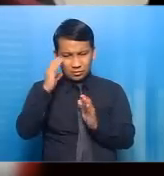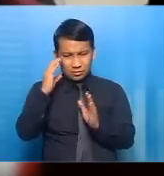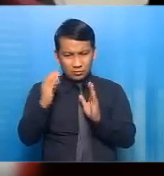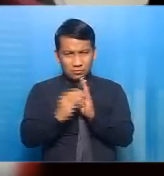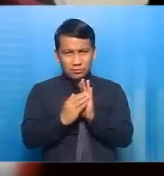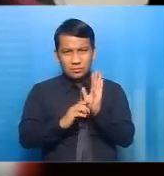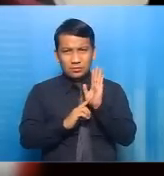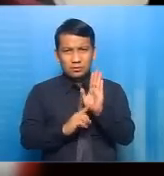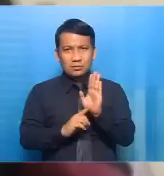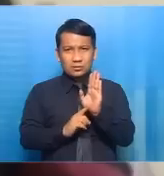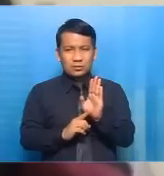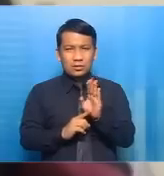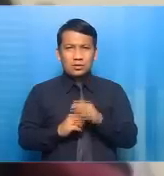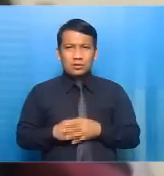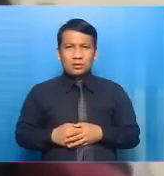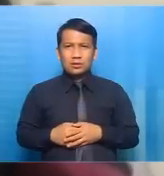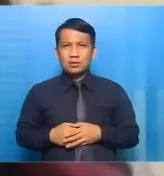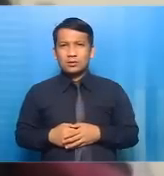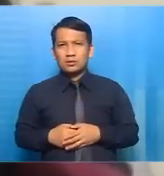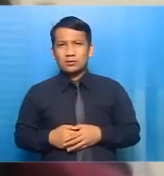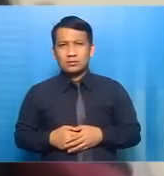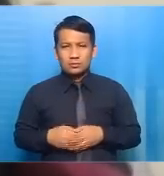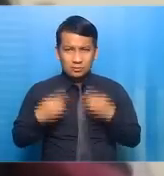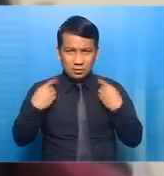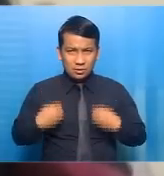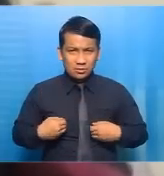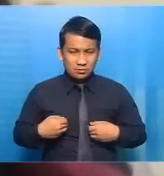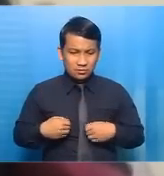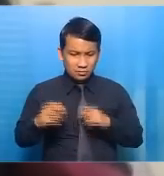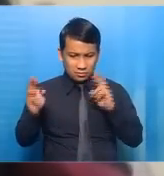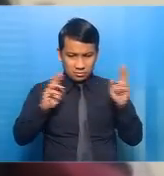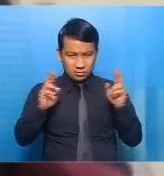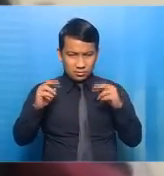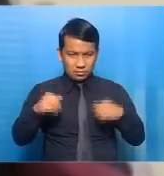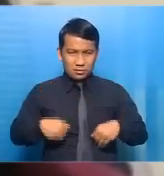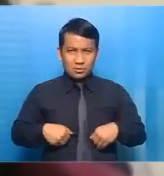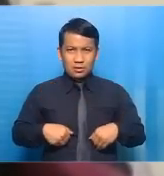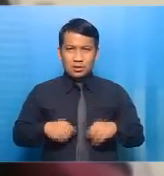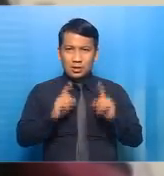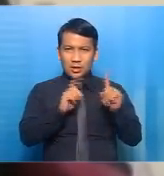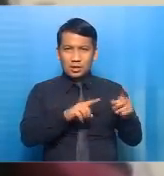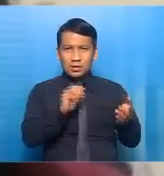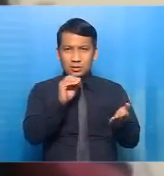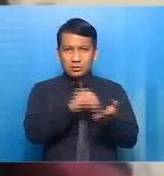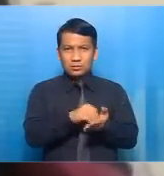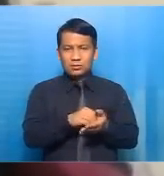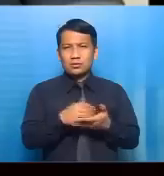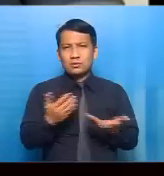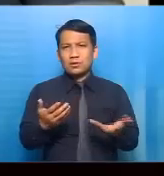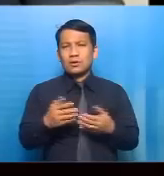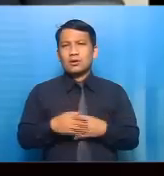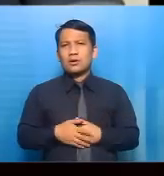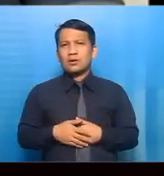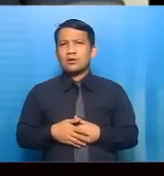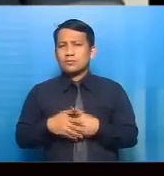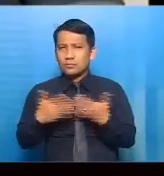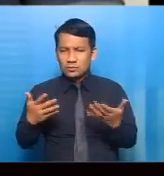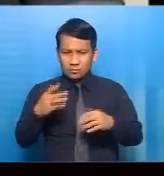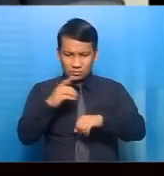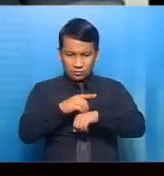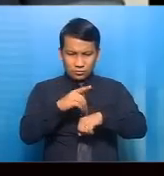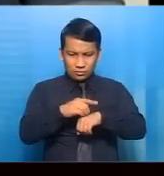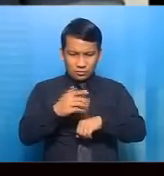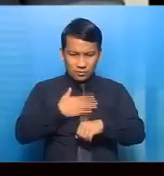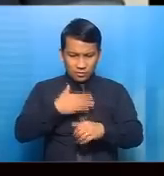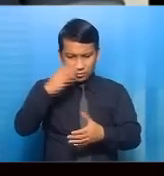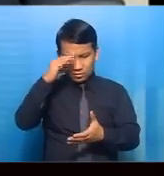Orbo Dukutel. Nakatindig siya na ibig sabihin po, may attendant siya na doon po siya naka-station. Kung wala po sa duty yung asawa